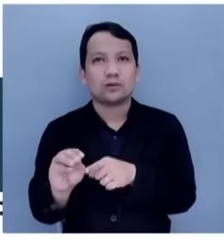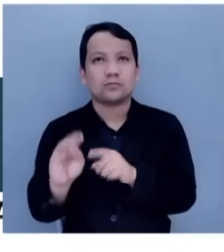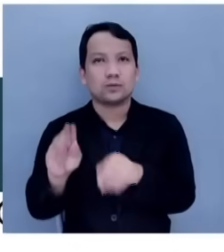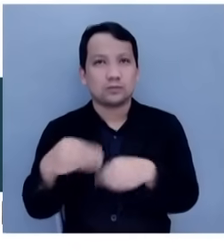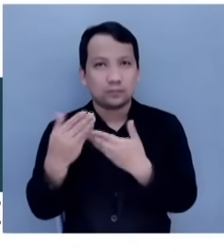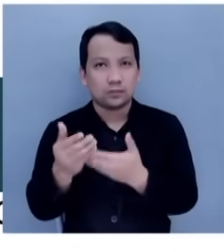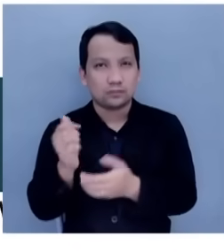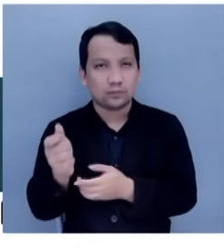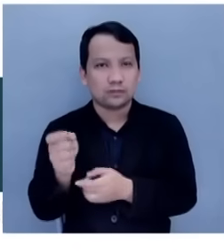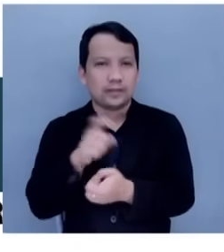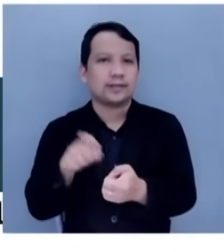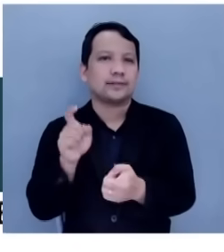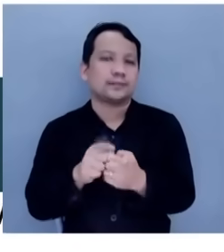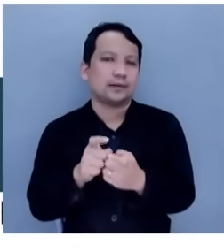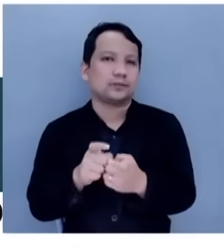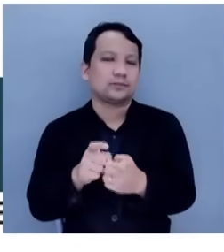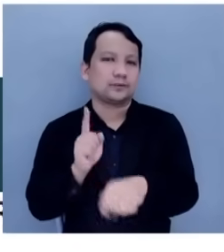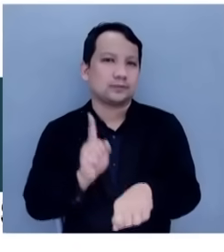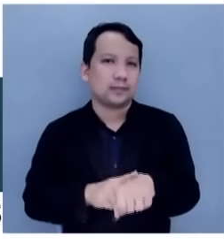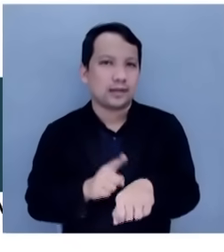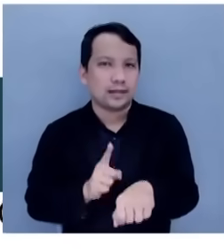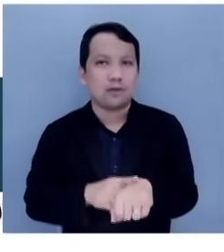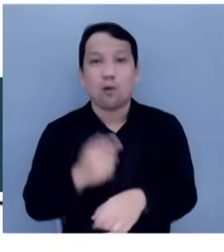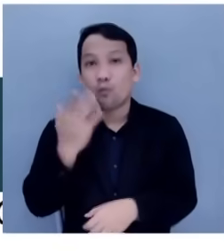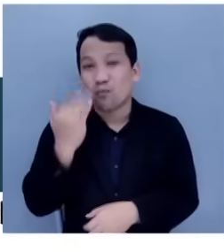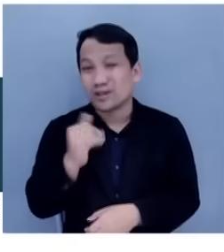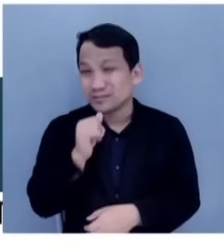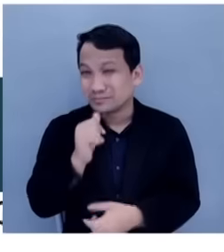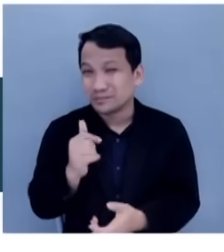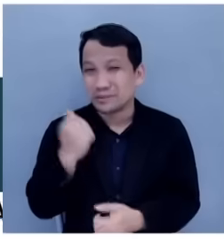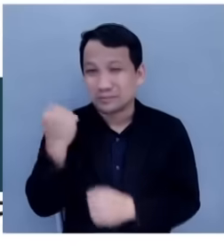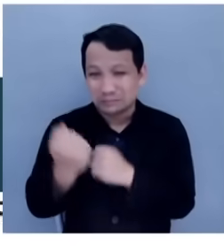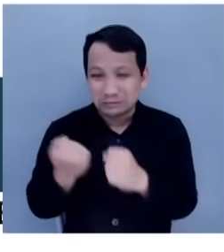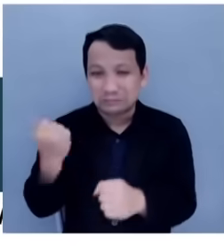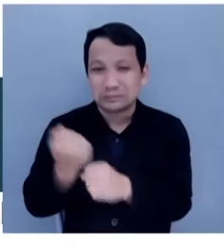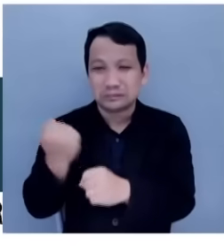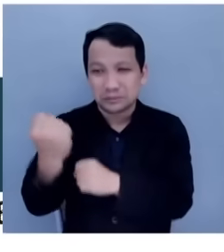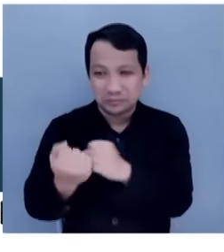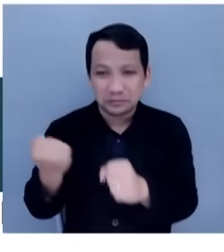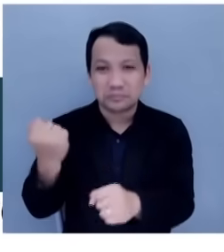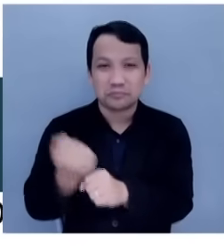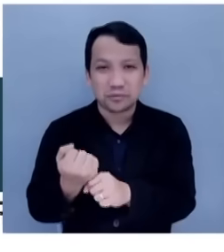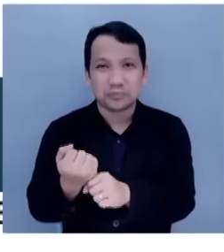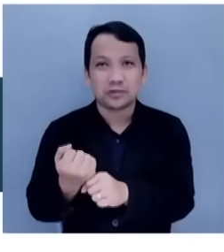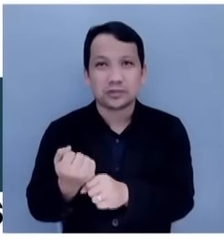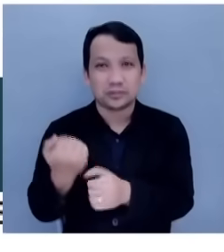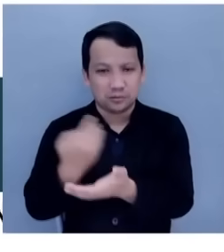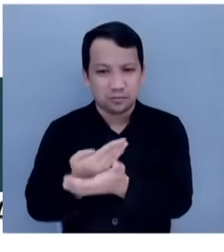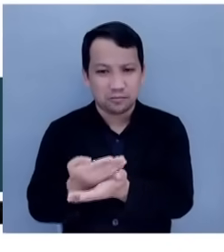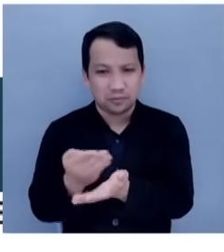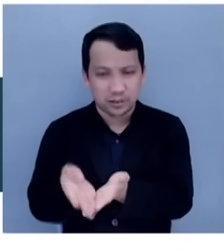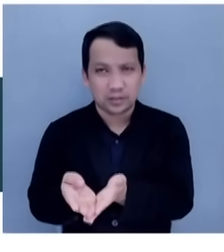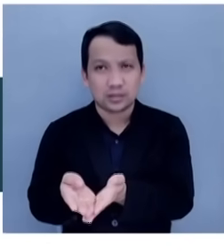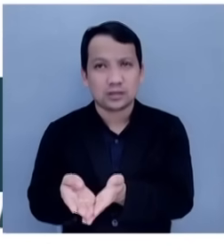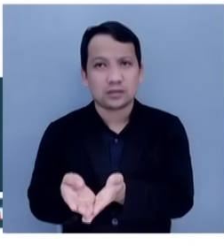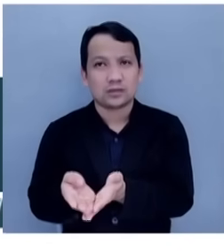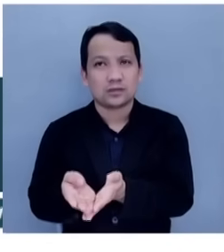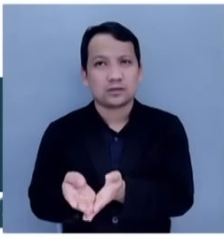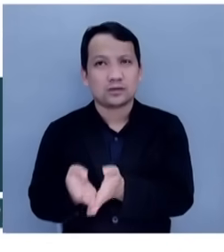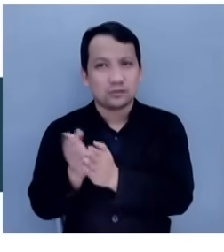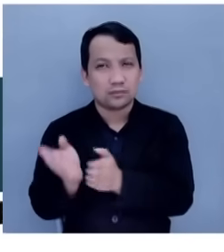din on time sa ating mga ahensya dahil taon-taon, di ba, nagde-deliberate tayo ng budget. Kung hindi na